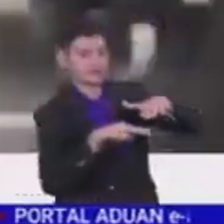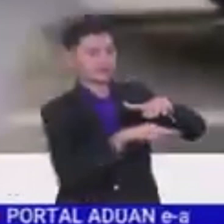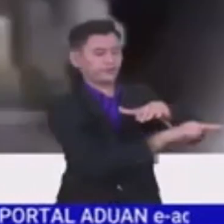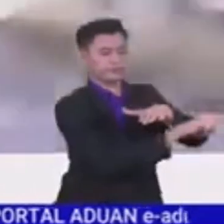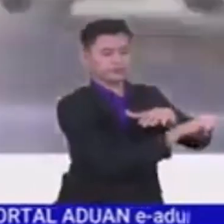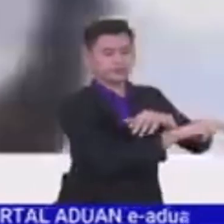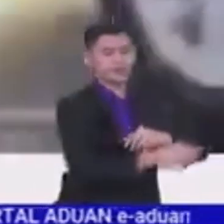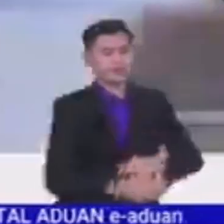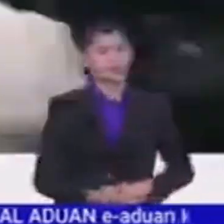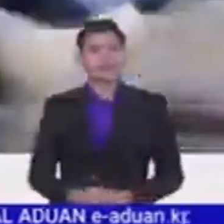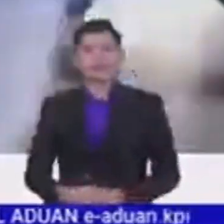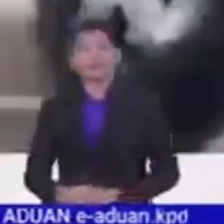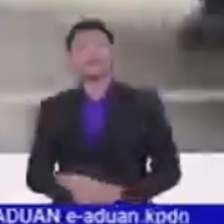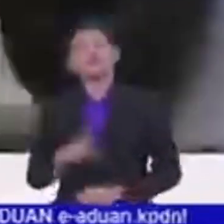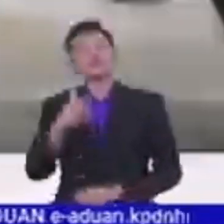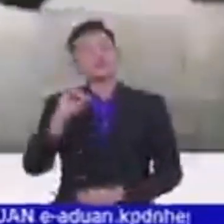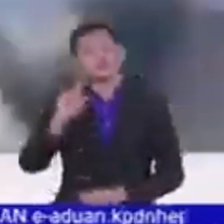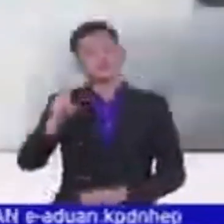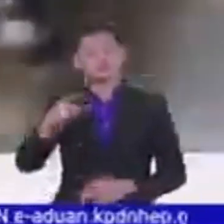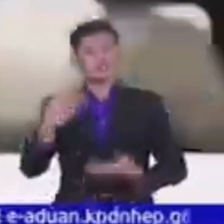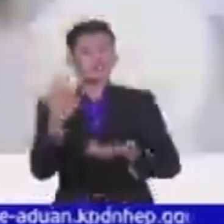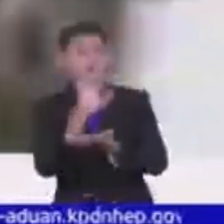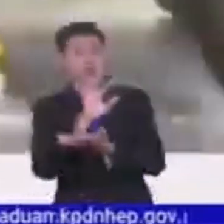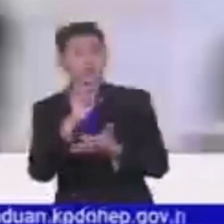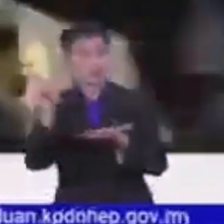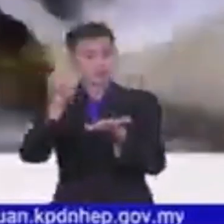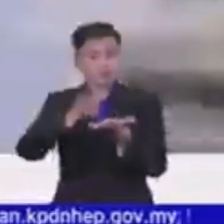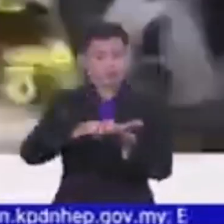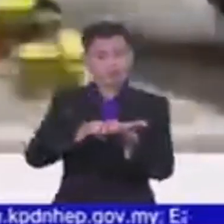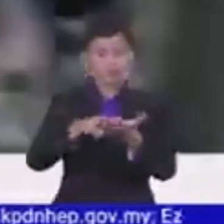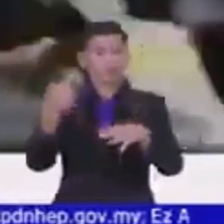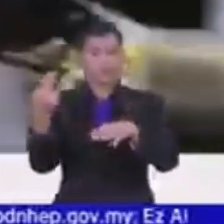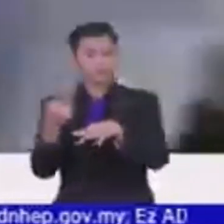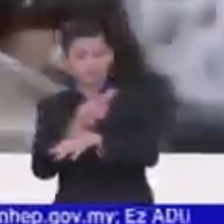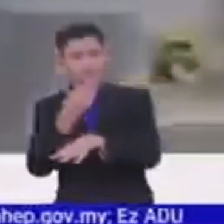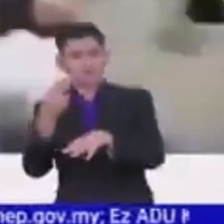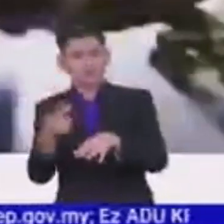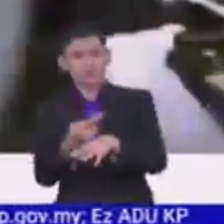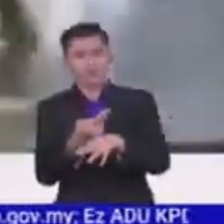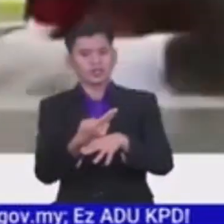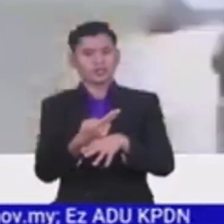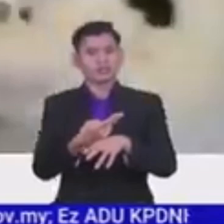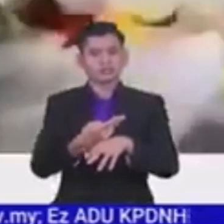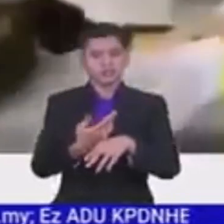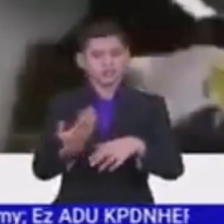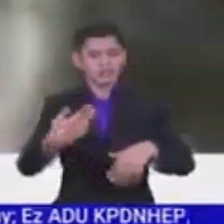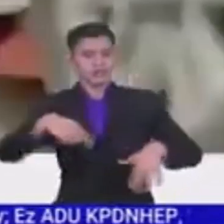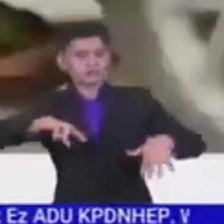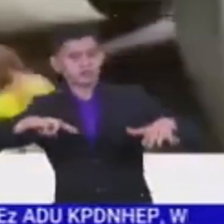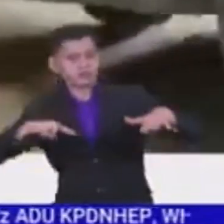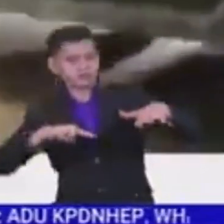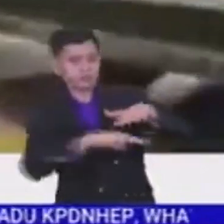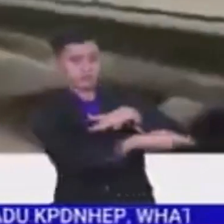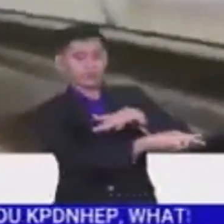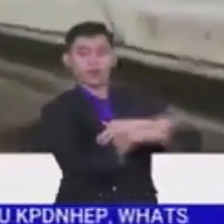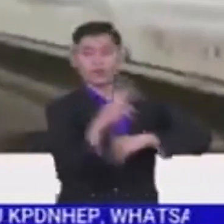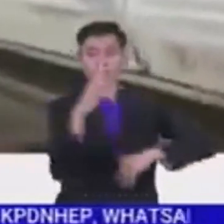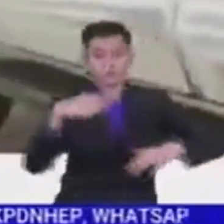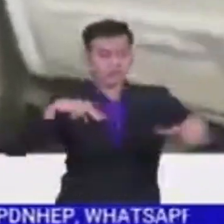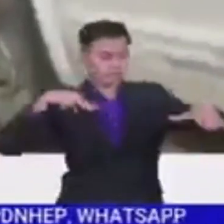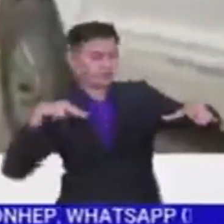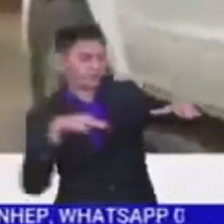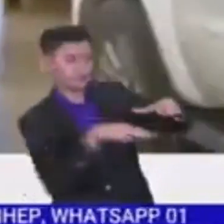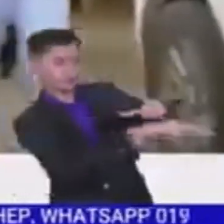Records. Deshna Nahar mencatat rekod dunia itu apabila dia menggunakan kasut roda dan meluncur bawah 20 kereta dalam